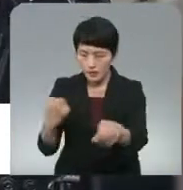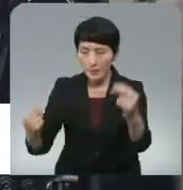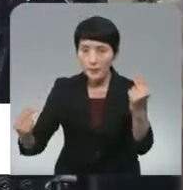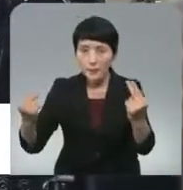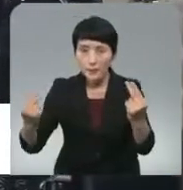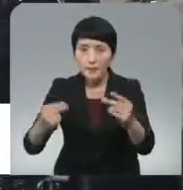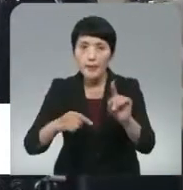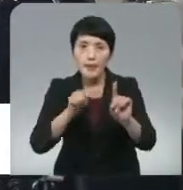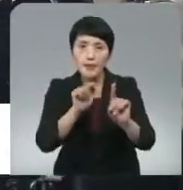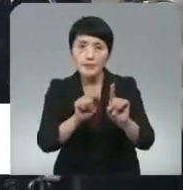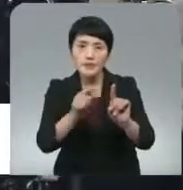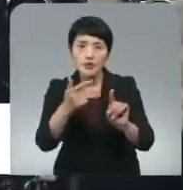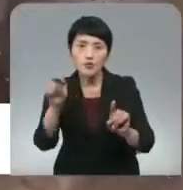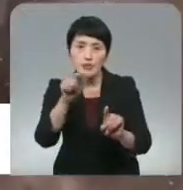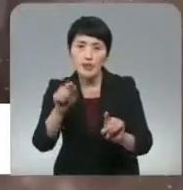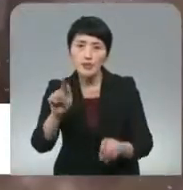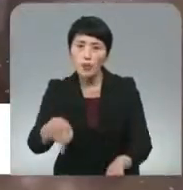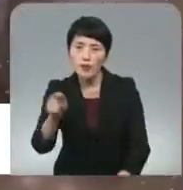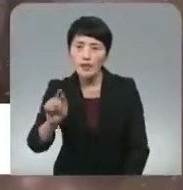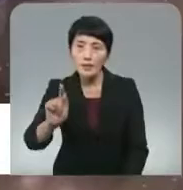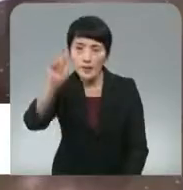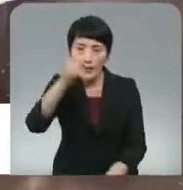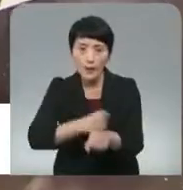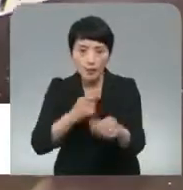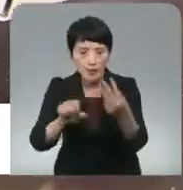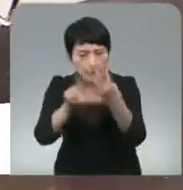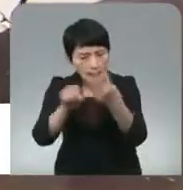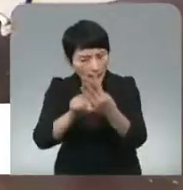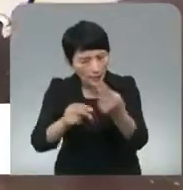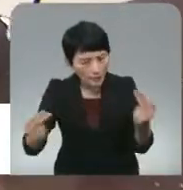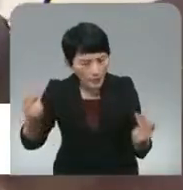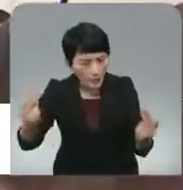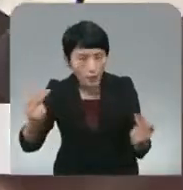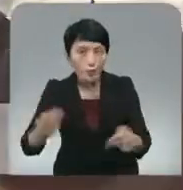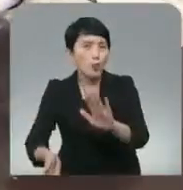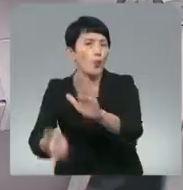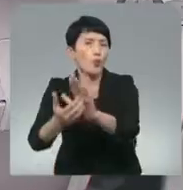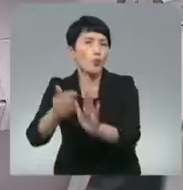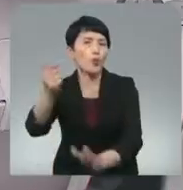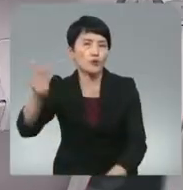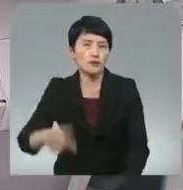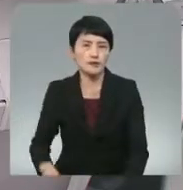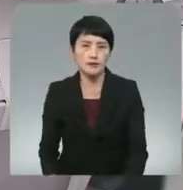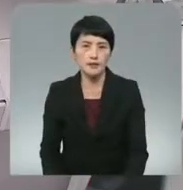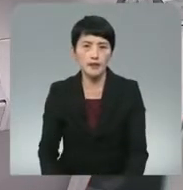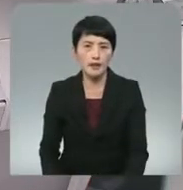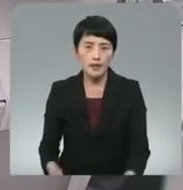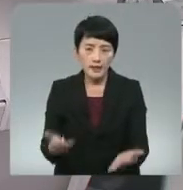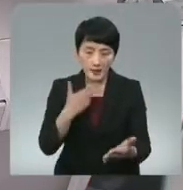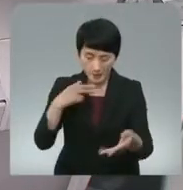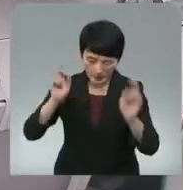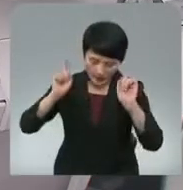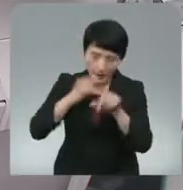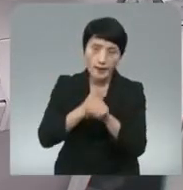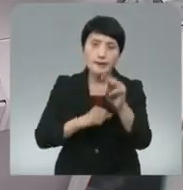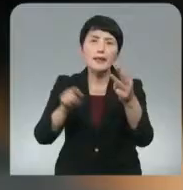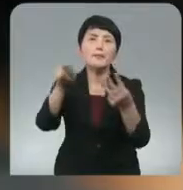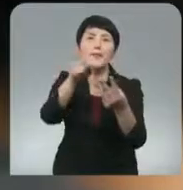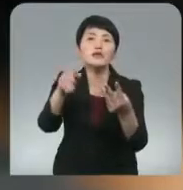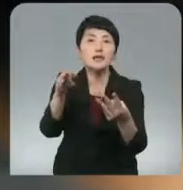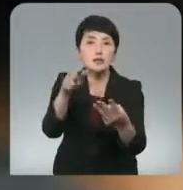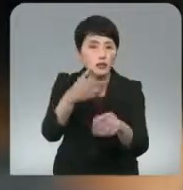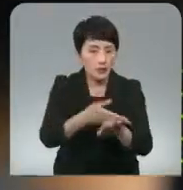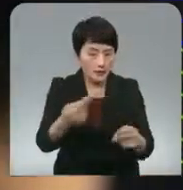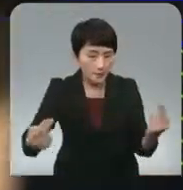少3万人，金融和保险业减少2.5万人。受奥密克戎变异毒株扩散影响，